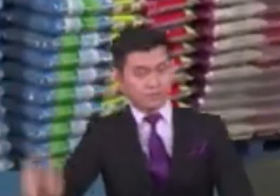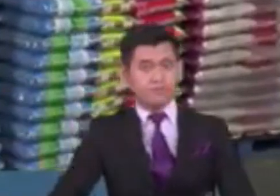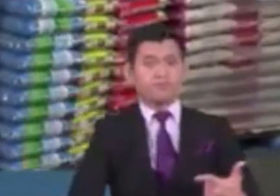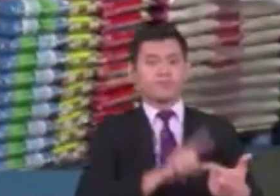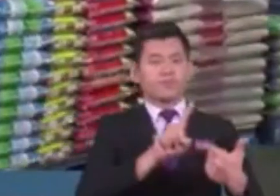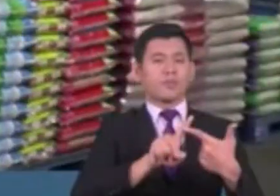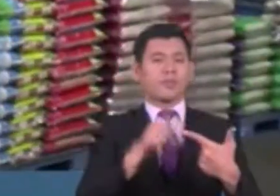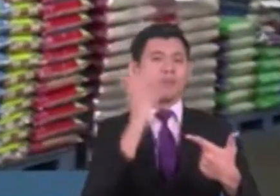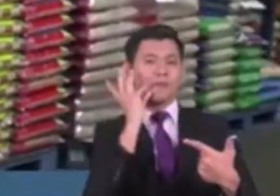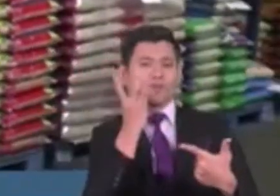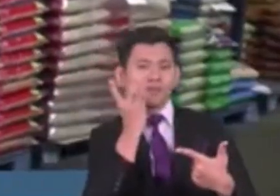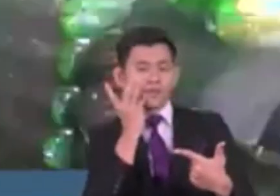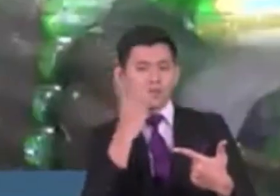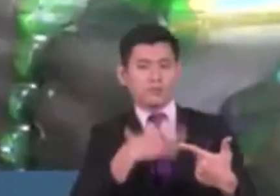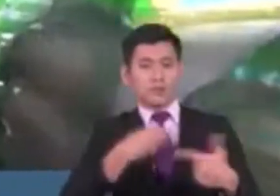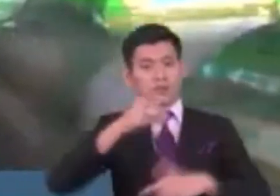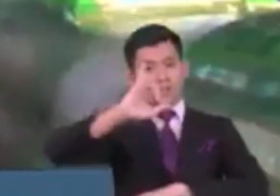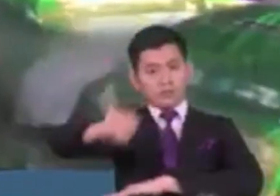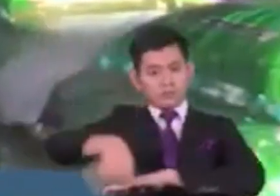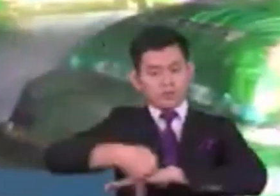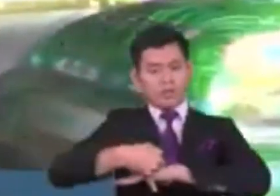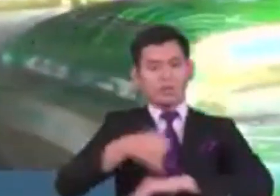Beras putih import